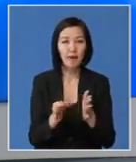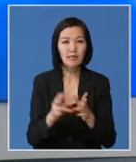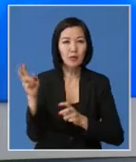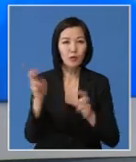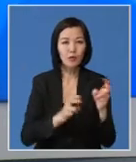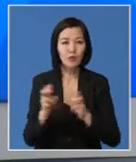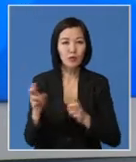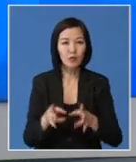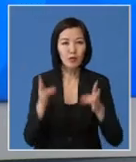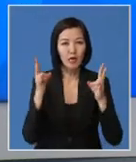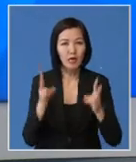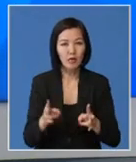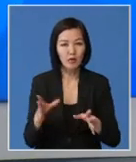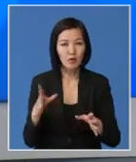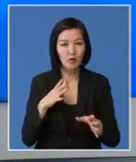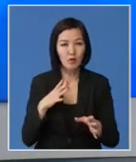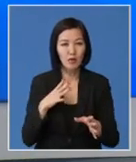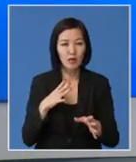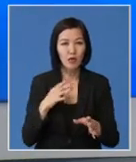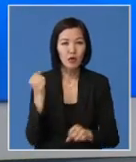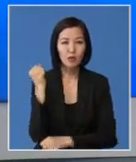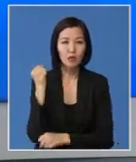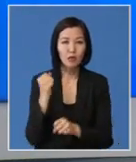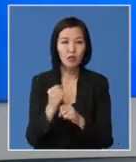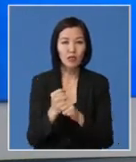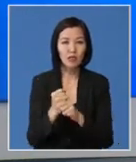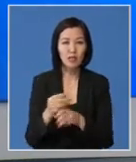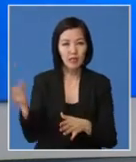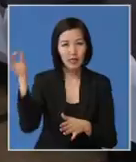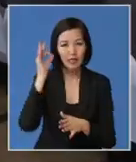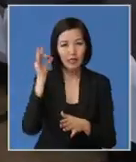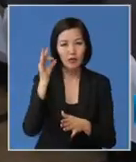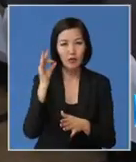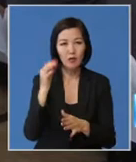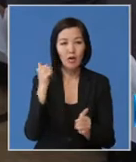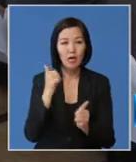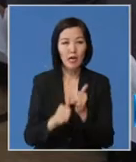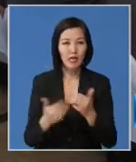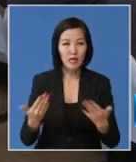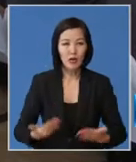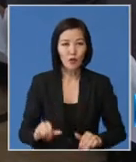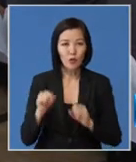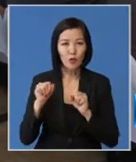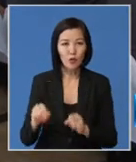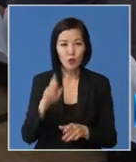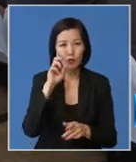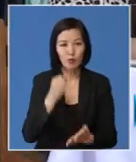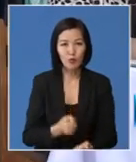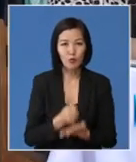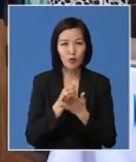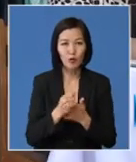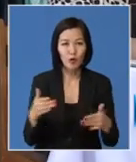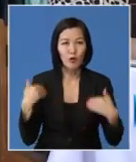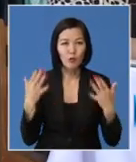орындарында қайғылы жағдайға душар болған, жарақаттанған жұмысшы өкілдерін еске алу, әрі олардың әлеуметтік қорғалуын үкімет тарапынан қолдау.